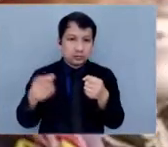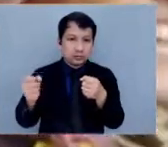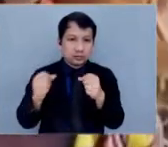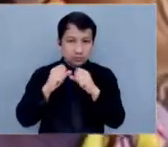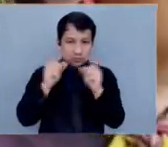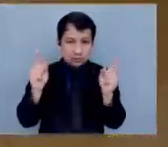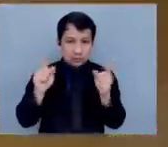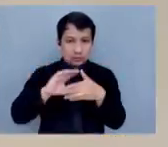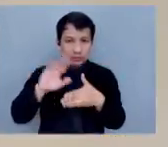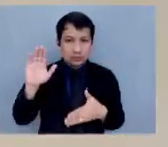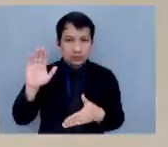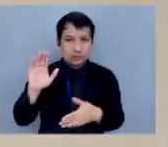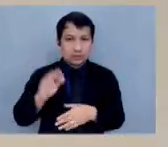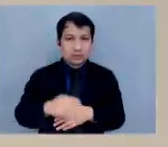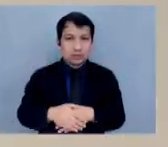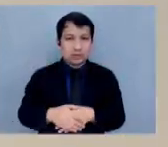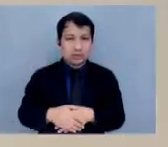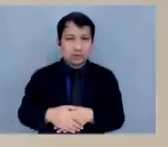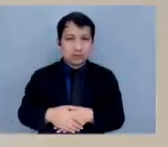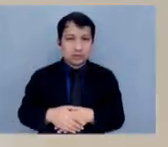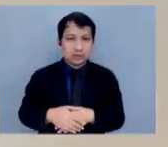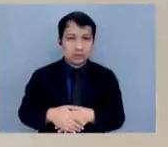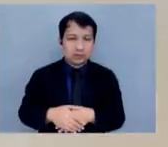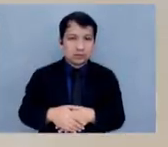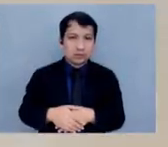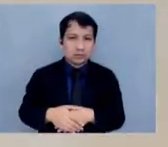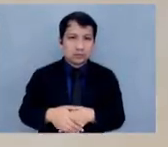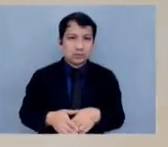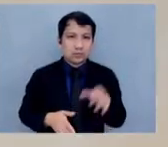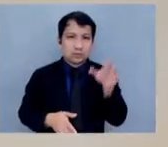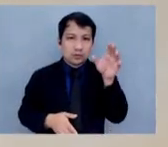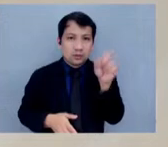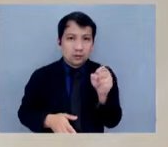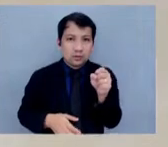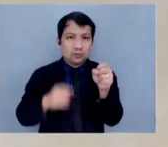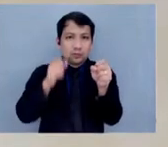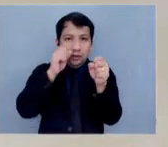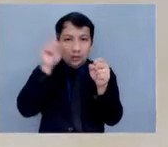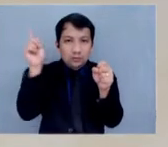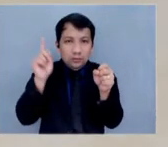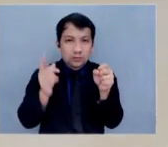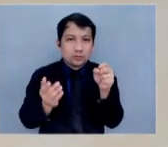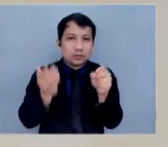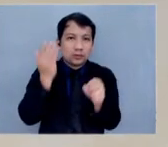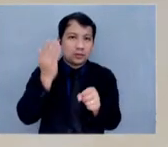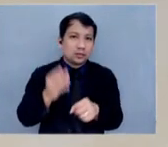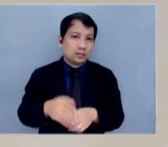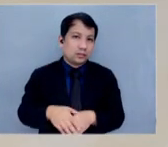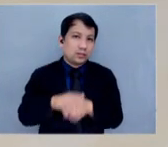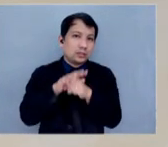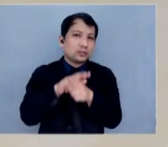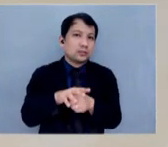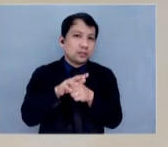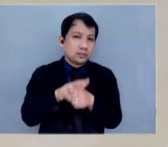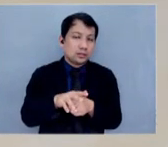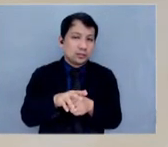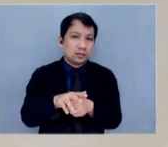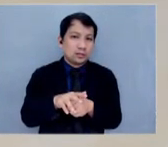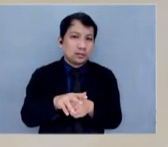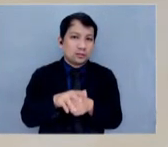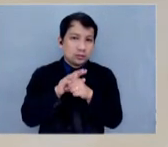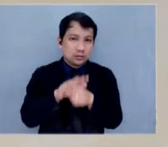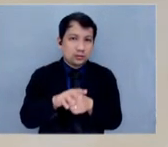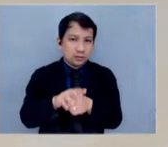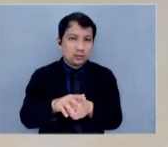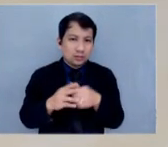sa mga tarsier. So yun na lang pagkuha mo sa kanila, ginising mo sila sa umaga, na-stress na yan. Pag na-stress yan, nagkakasakit